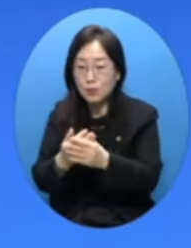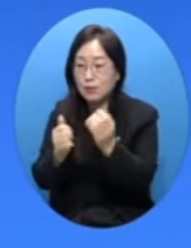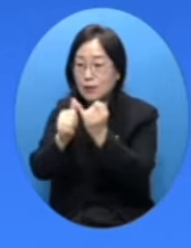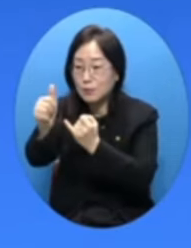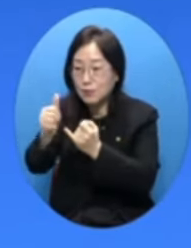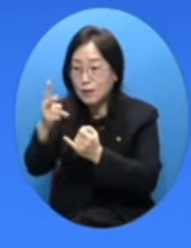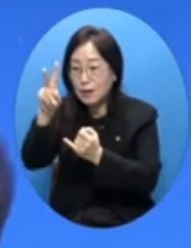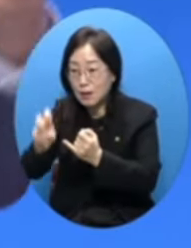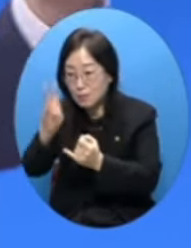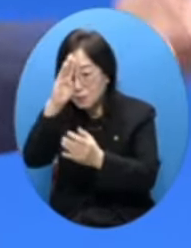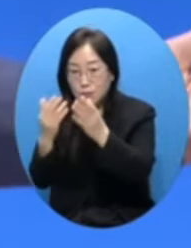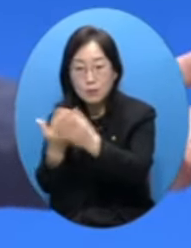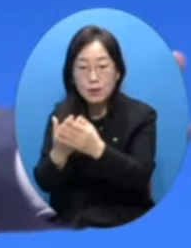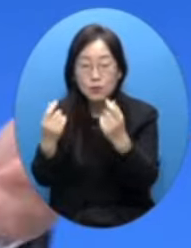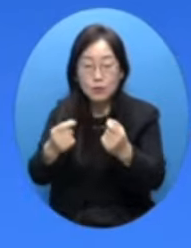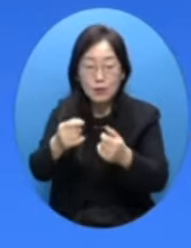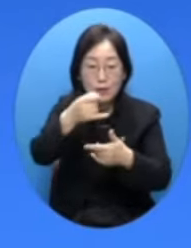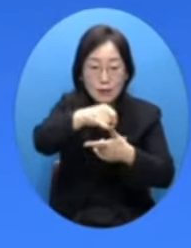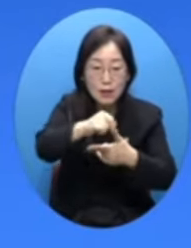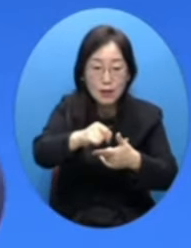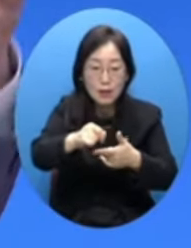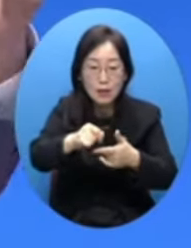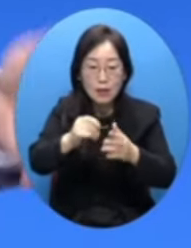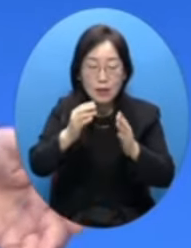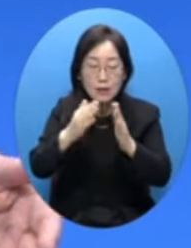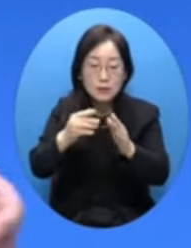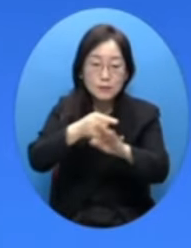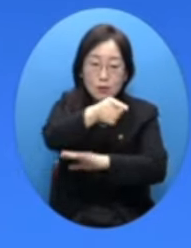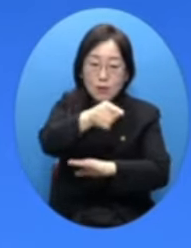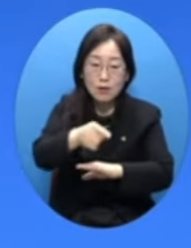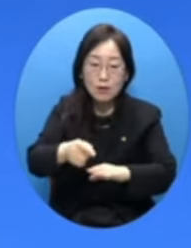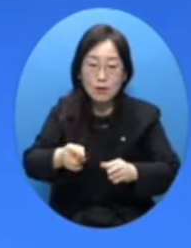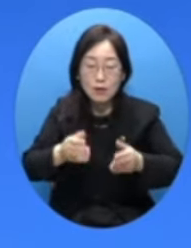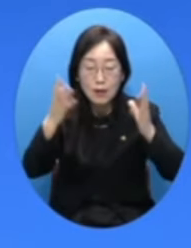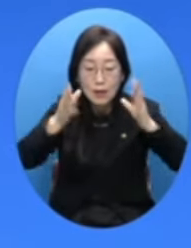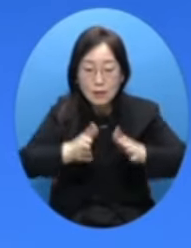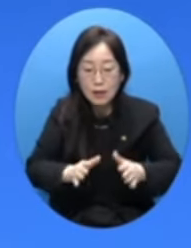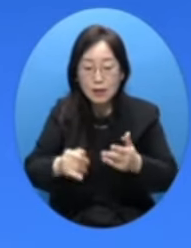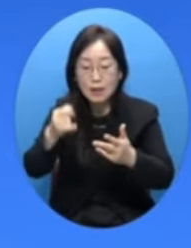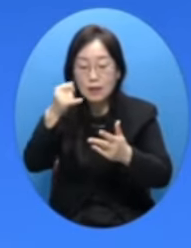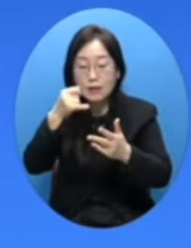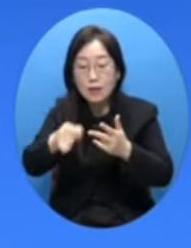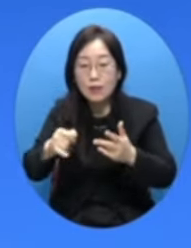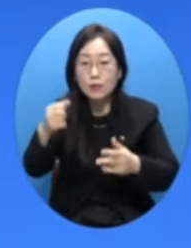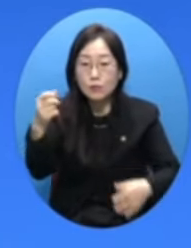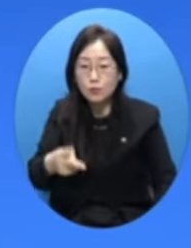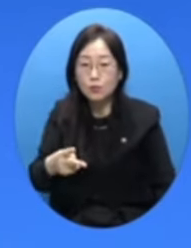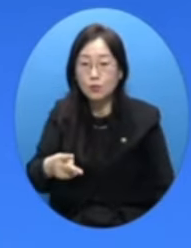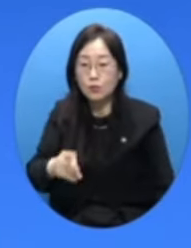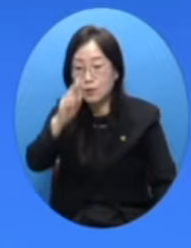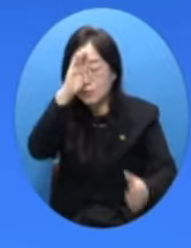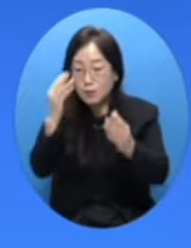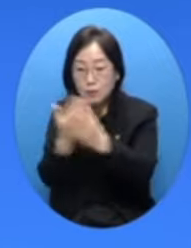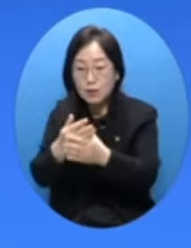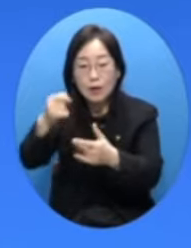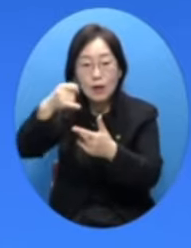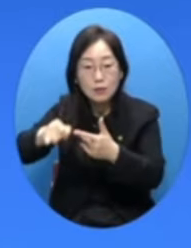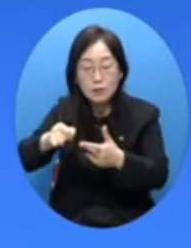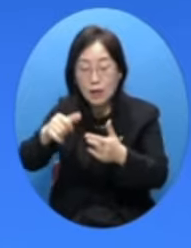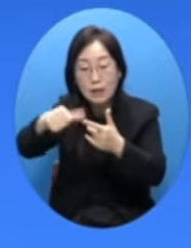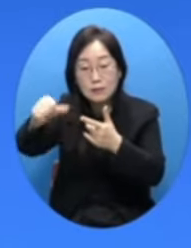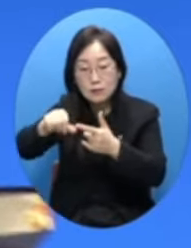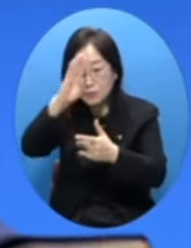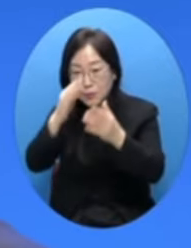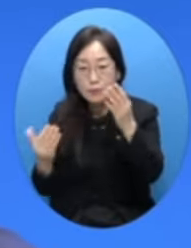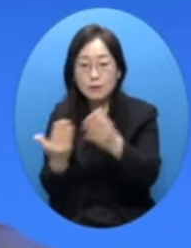암이 생겼고 딸은 집 나가서 애 낳고 또 다른 딸은 또 병에 들렸고 자기 아들 또 병에